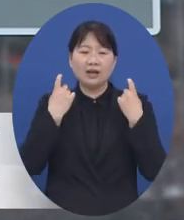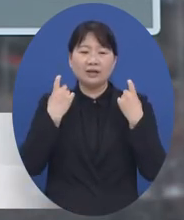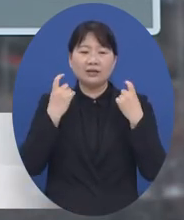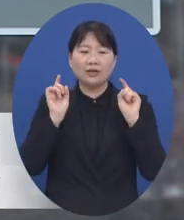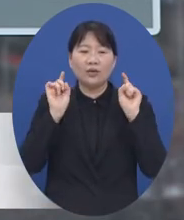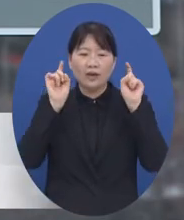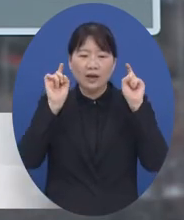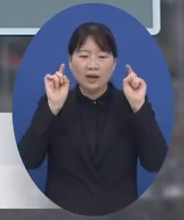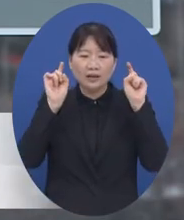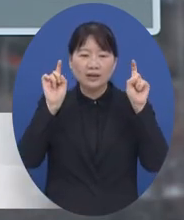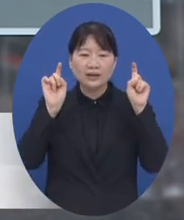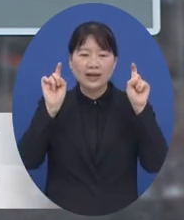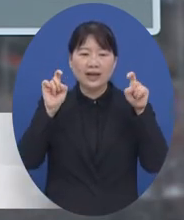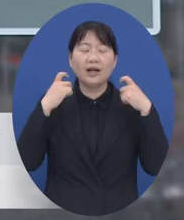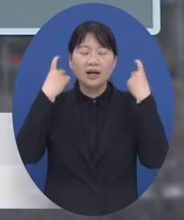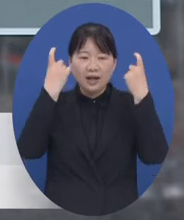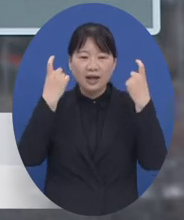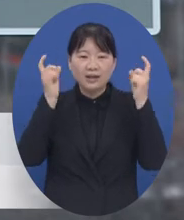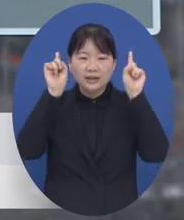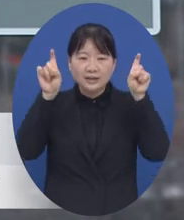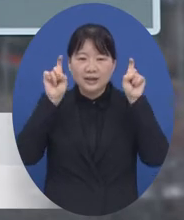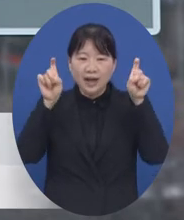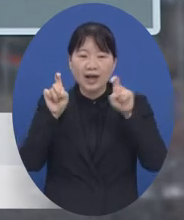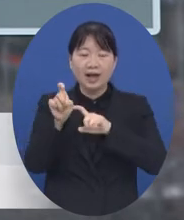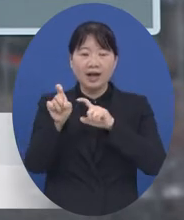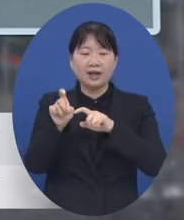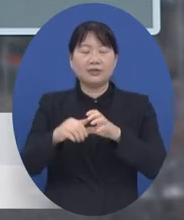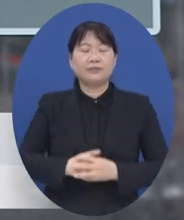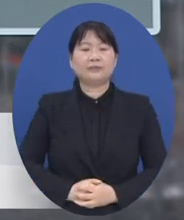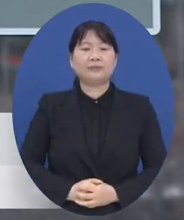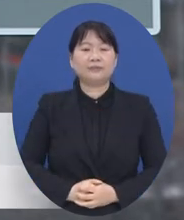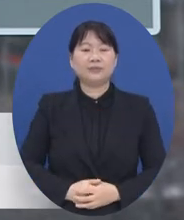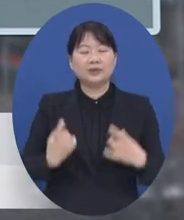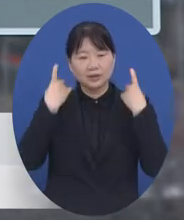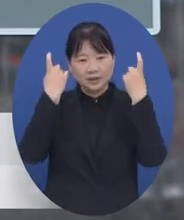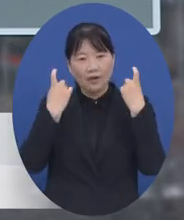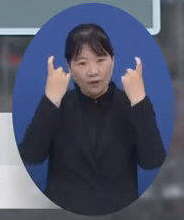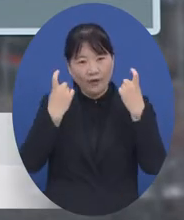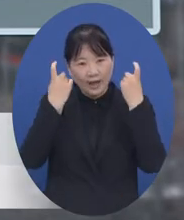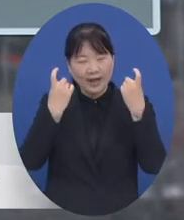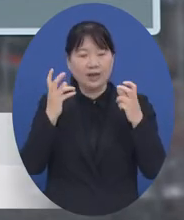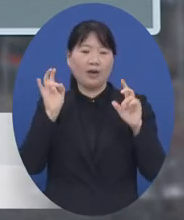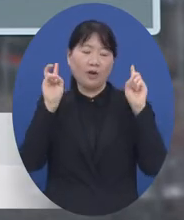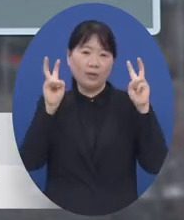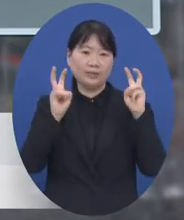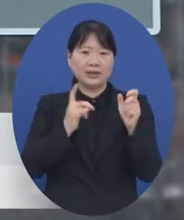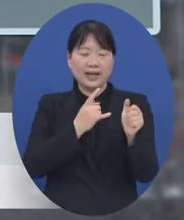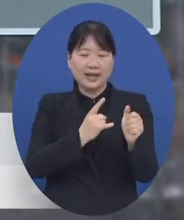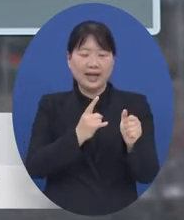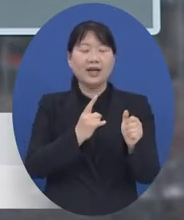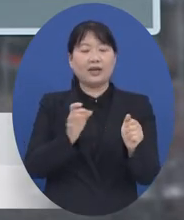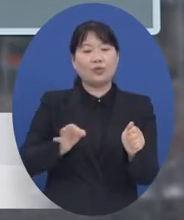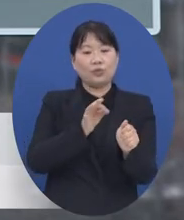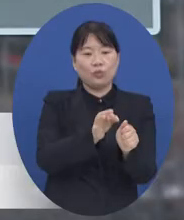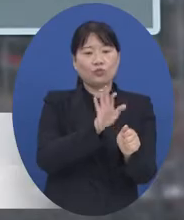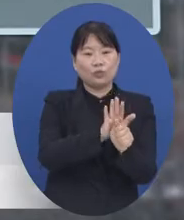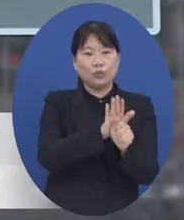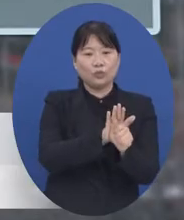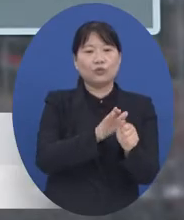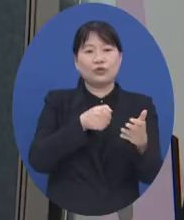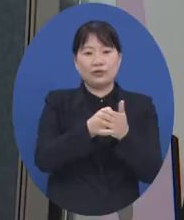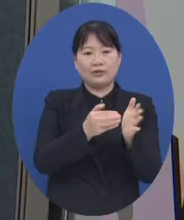숨이 점점 깊어지고 있는데요 경기도가 관광 업체 임차료를 지원키로 했습니다 최정 기자의 보도입니다